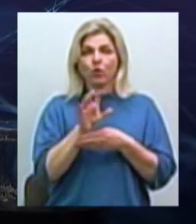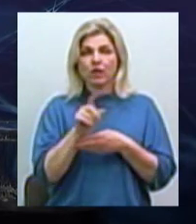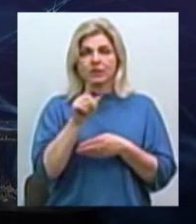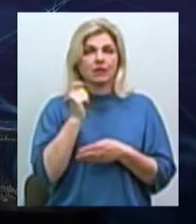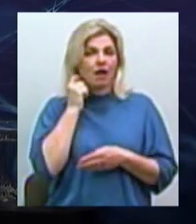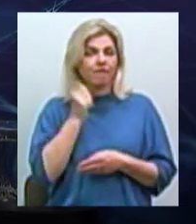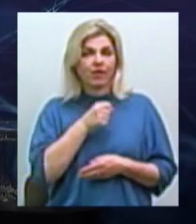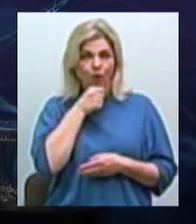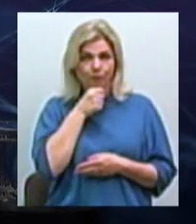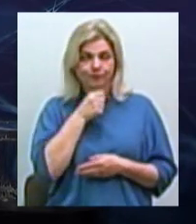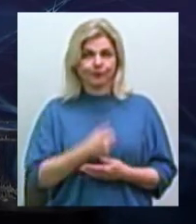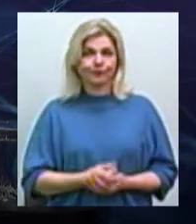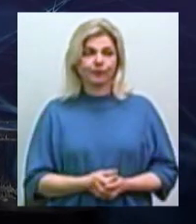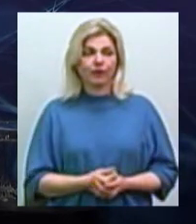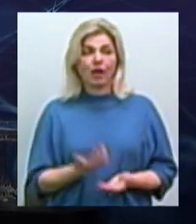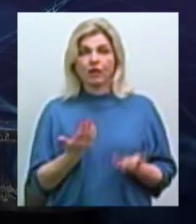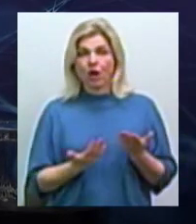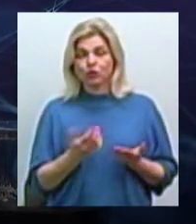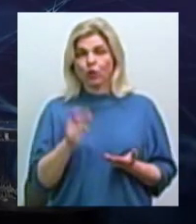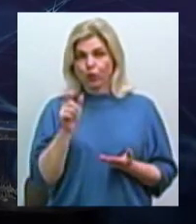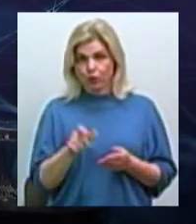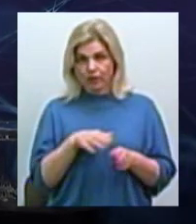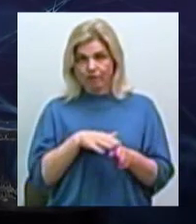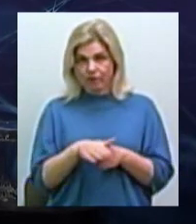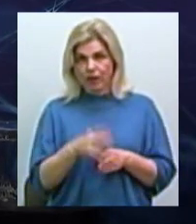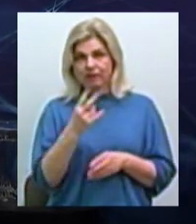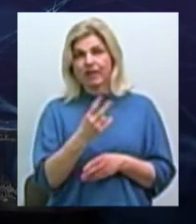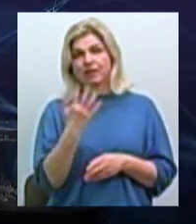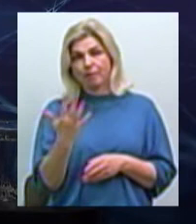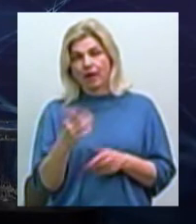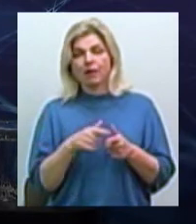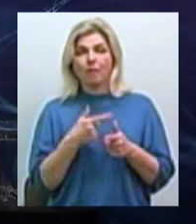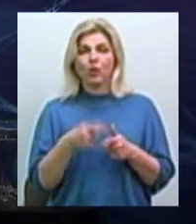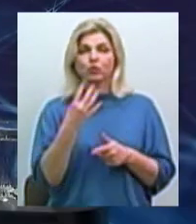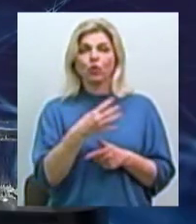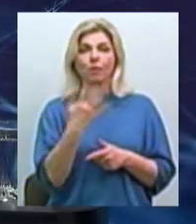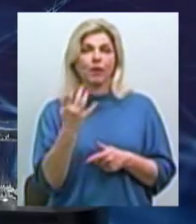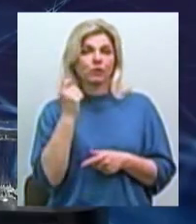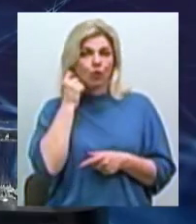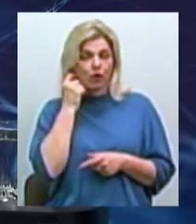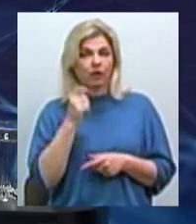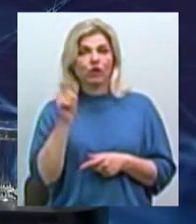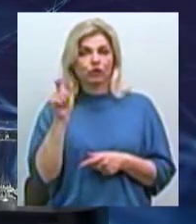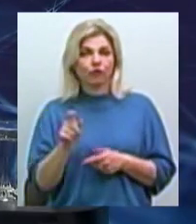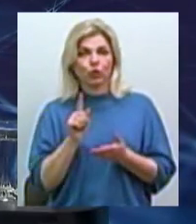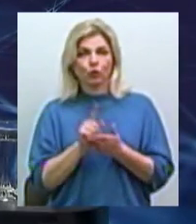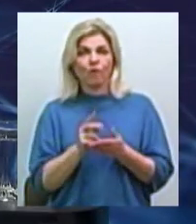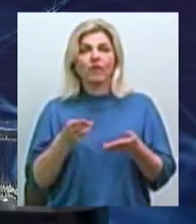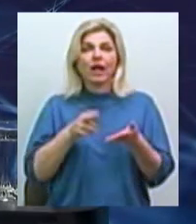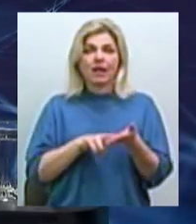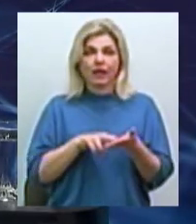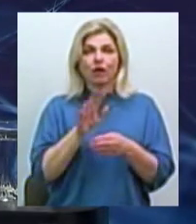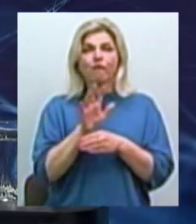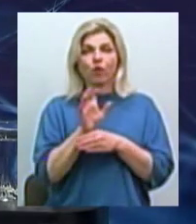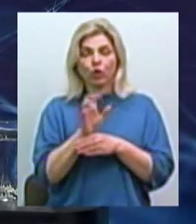віком. Якщо людині виповнилось 25 або 45 років, вона повинна вклеїти